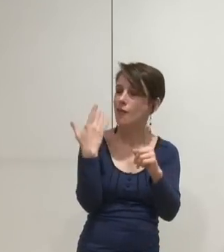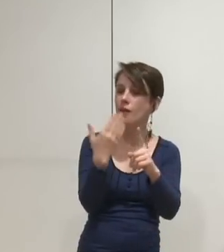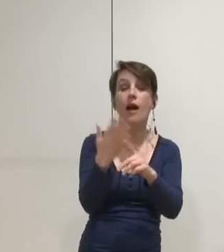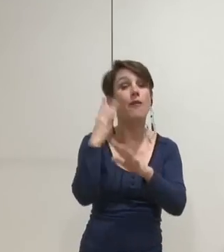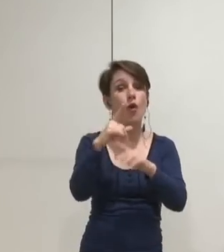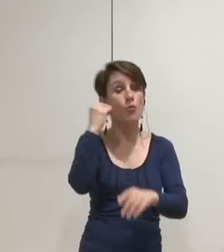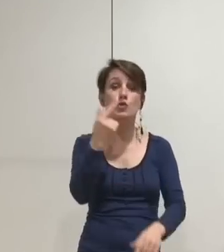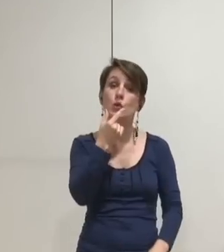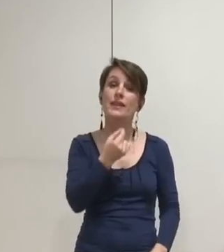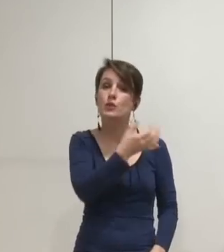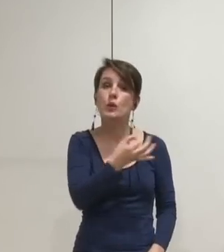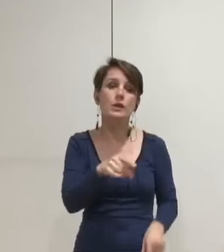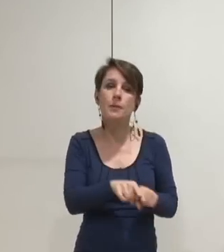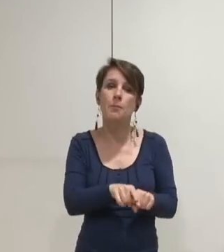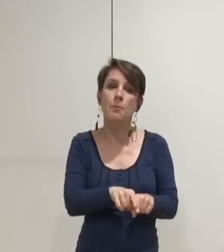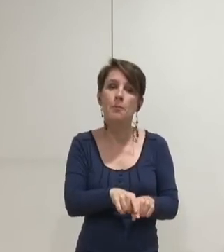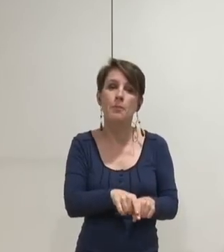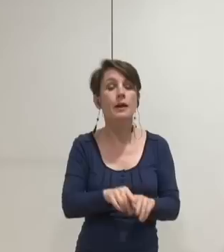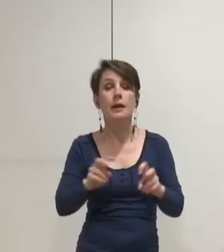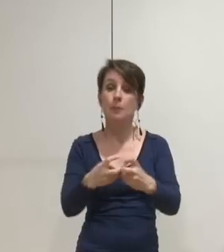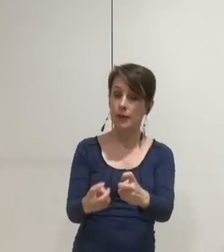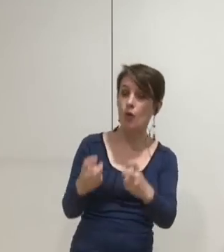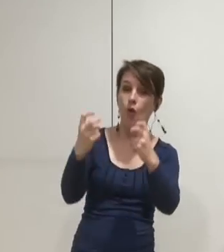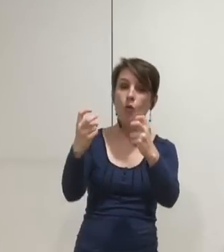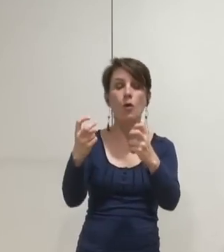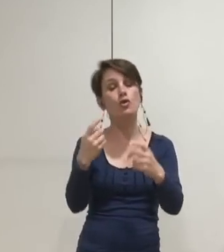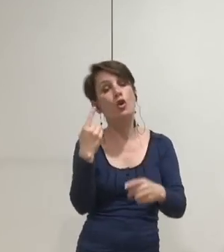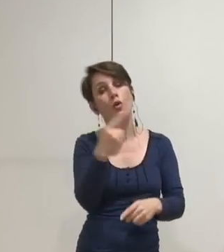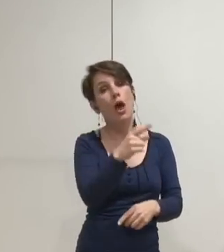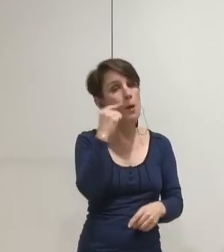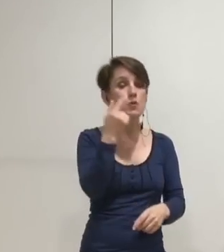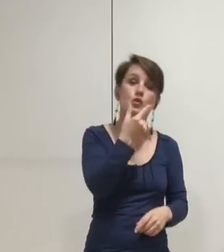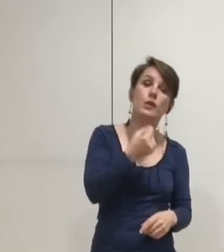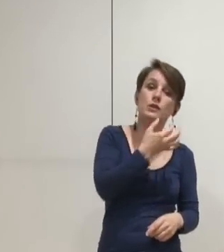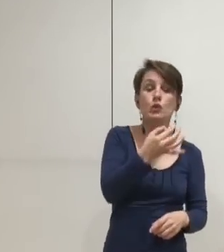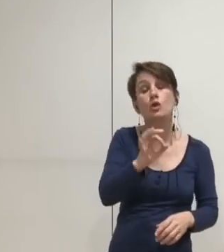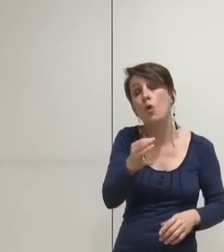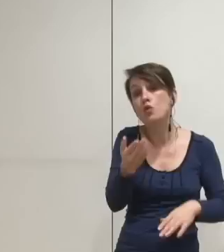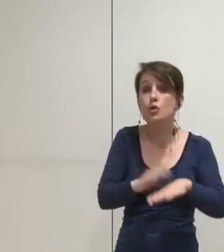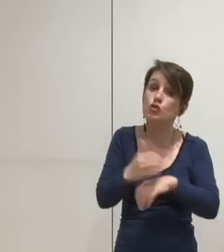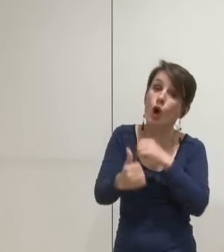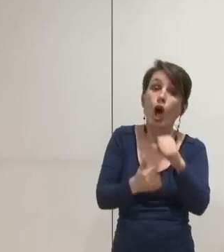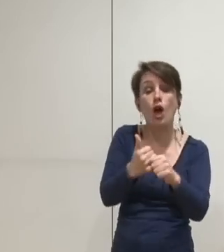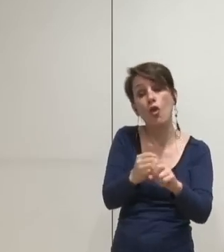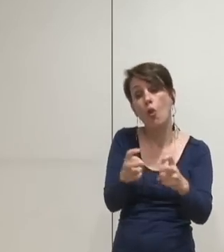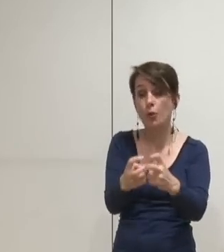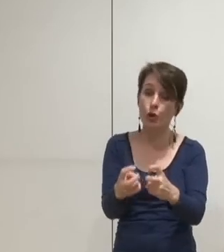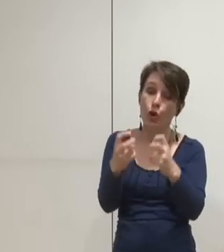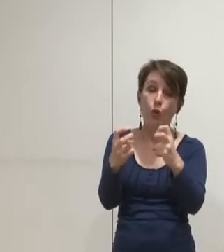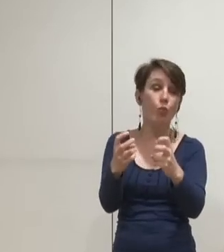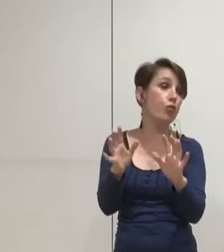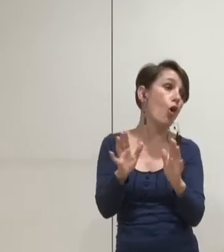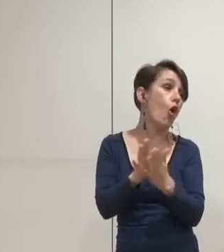Michel desto quand il y avait des augmentations de tarif il rapporta ça à l'année il nous disait mais ça représente que